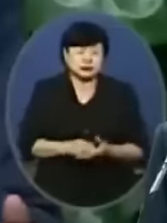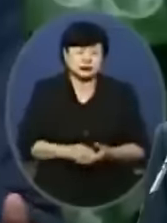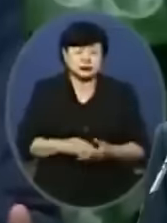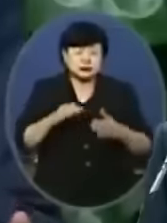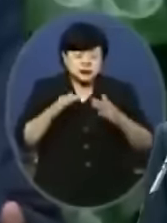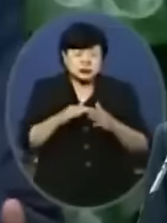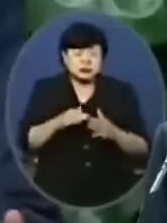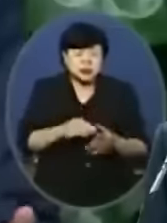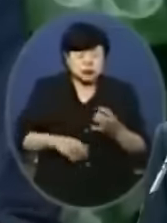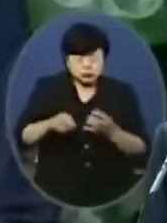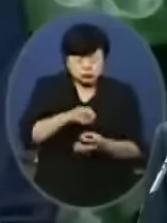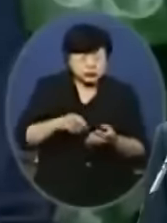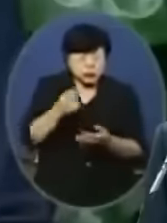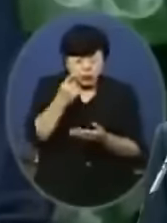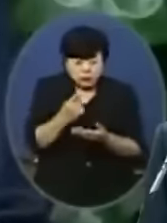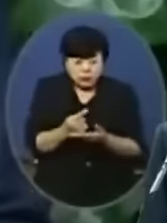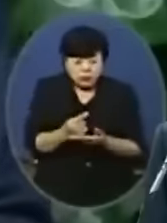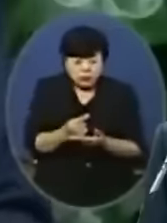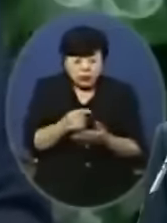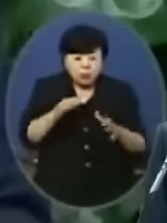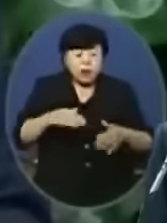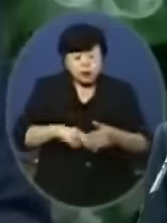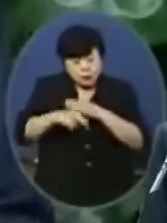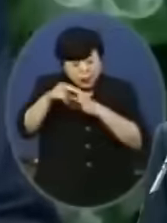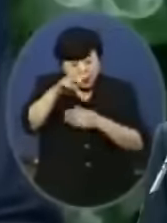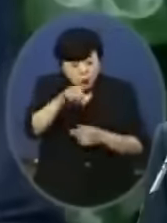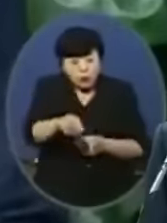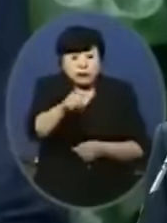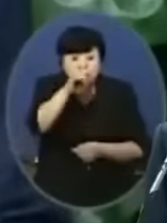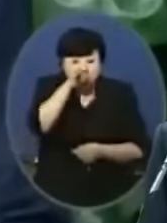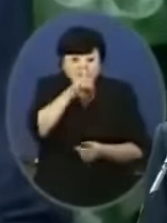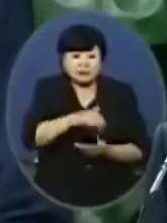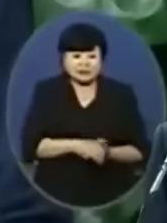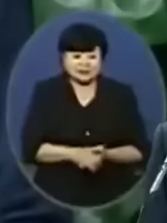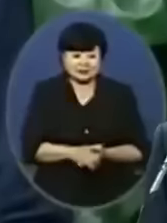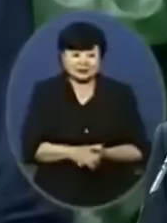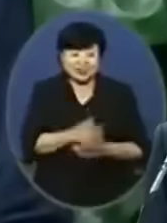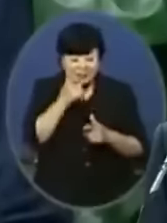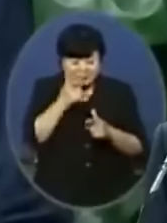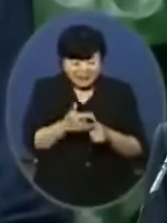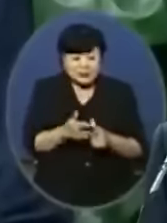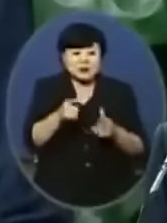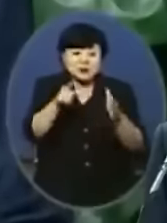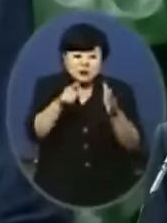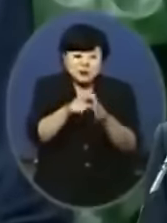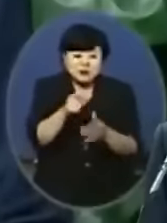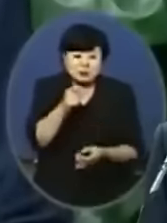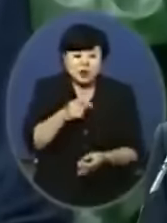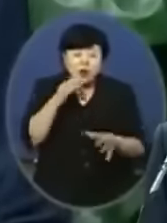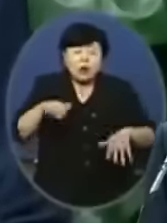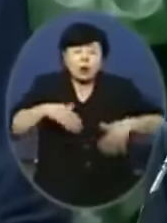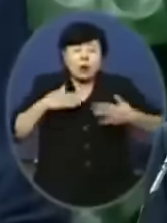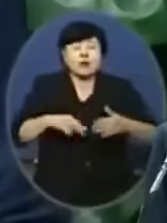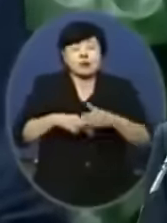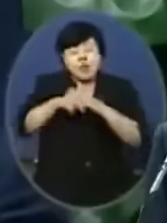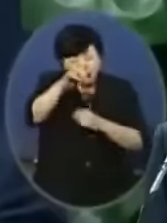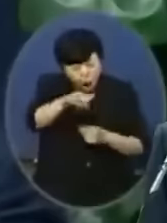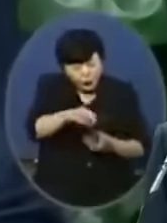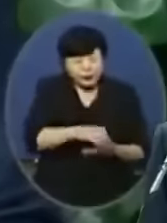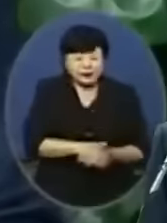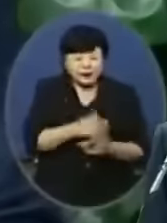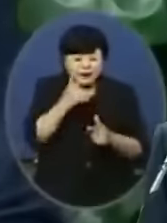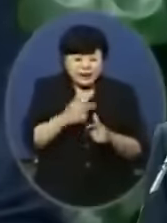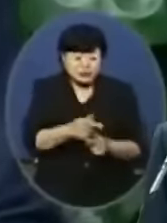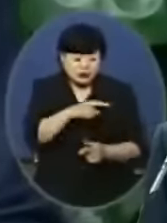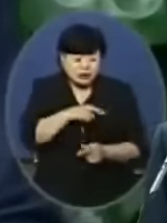문제가 광풍처럼 불어올 때 광풍을 피하는 곳이 있는 것입니다. 예수님은 여러분에게 광풍을 피하는 곳이 되는 것입니다.